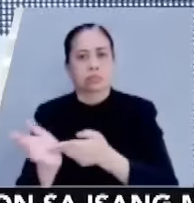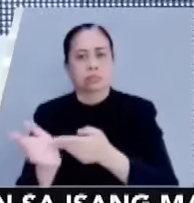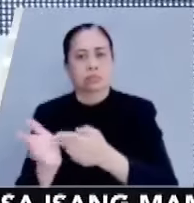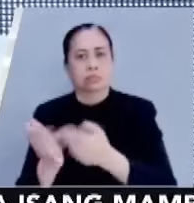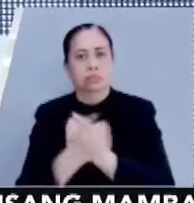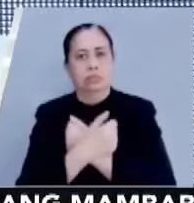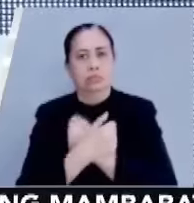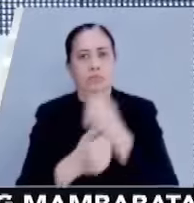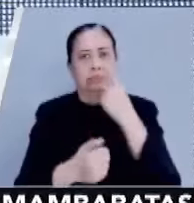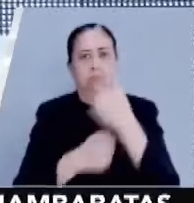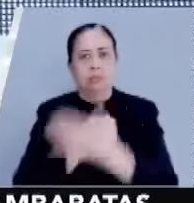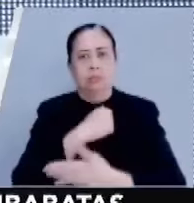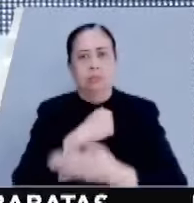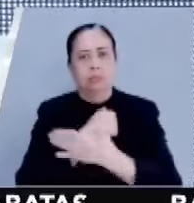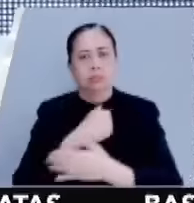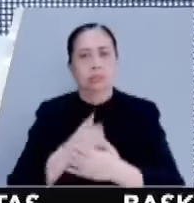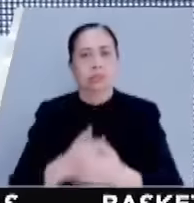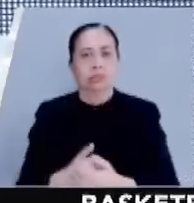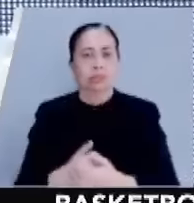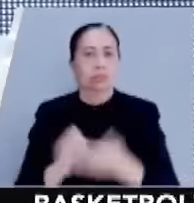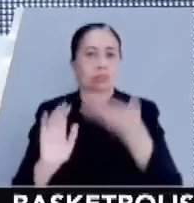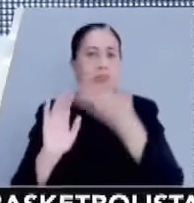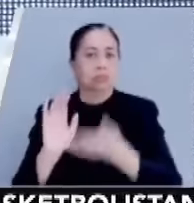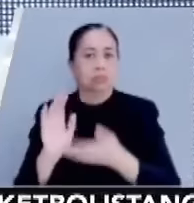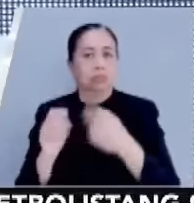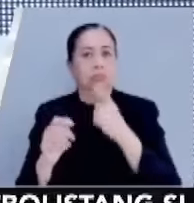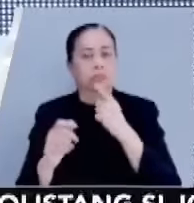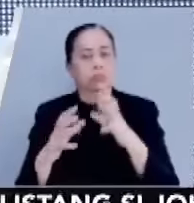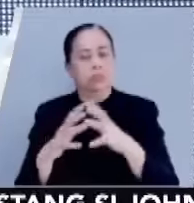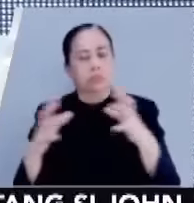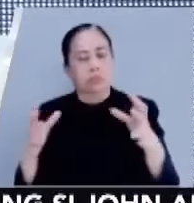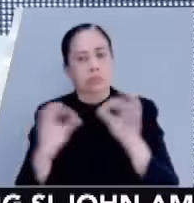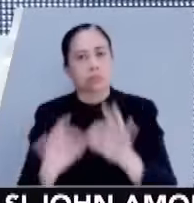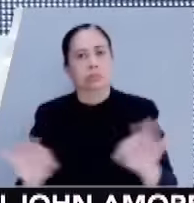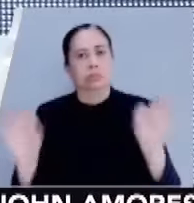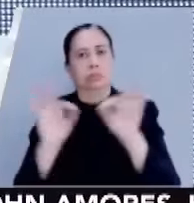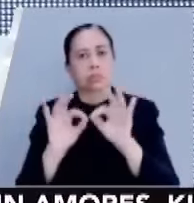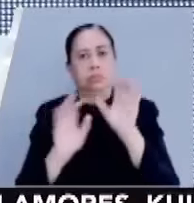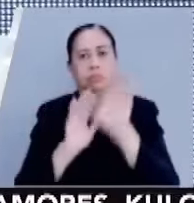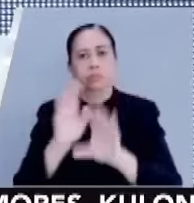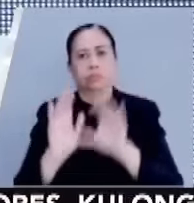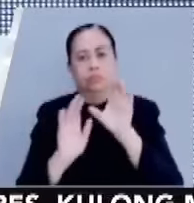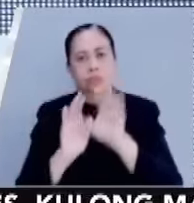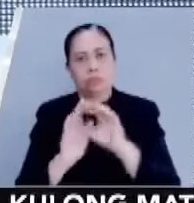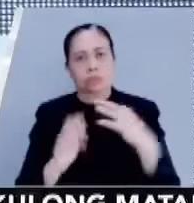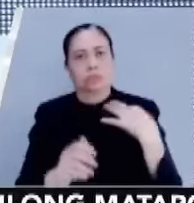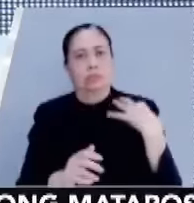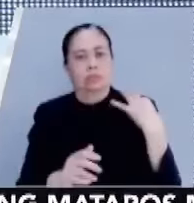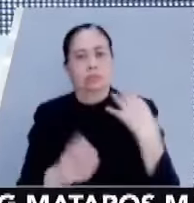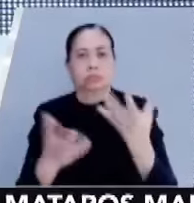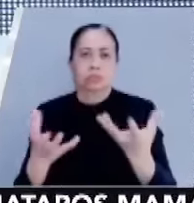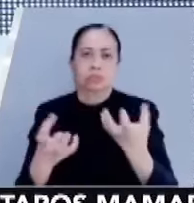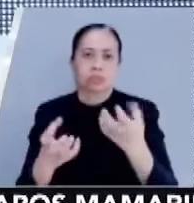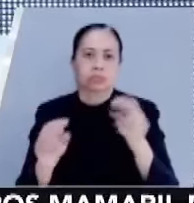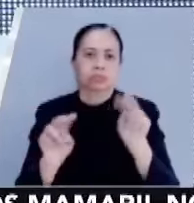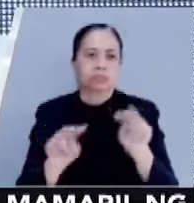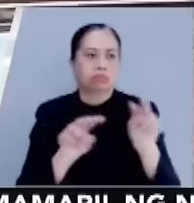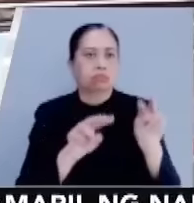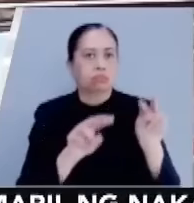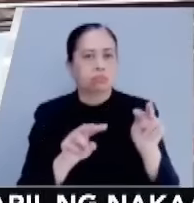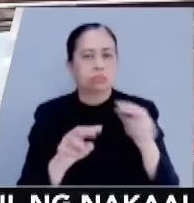bansa. Ito ang pinakamahalagang katangian ng kandidato na aking tinitignan at